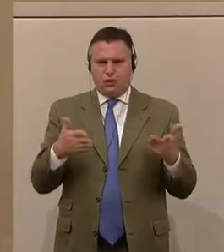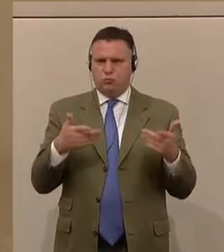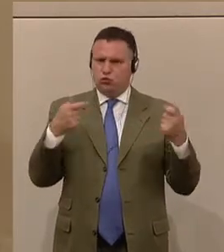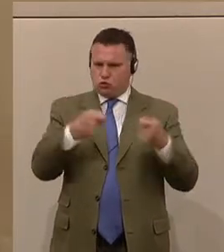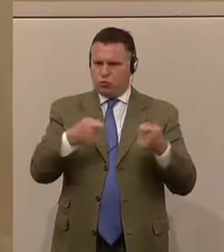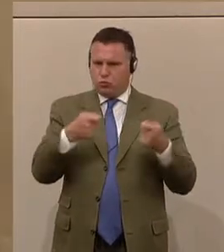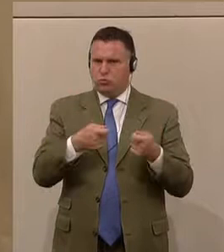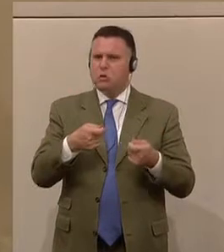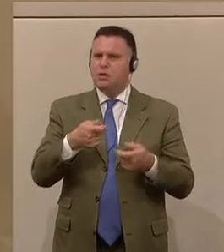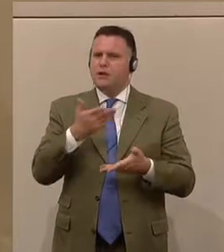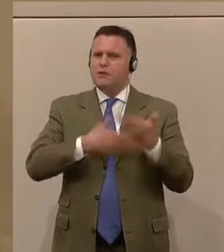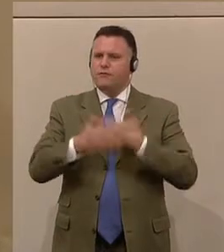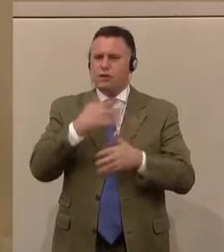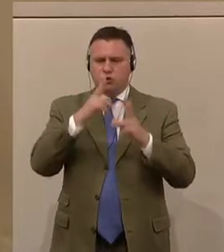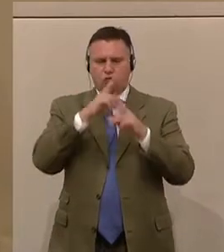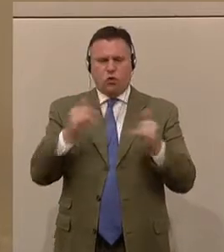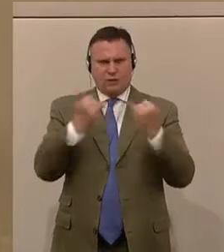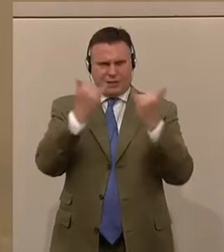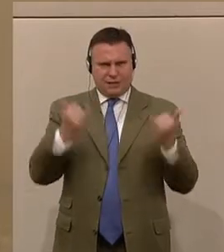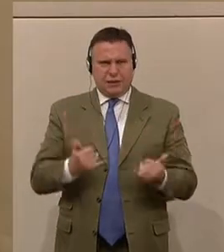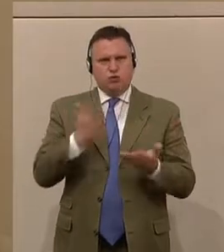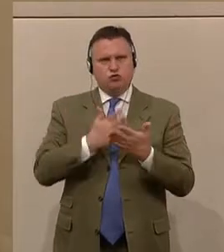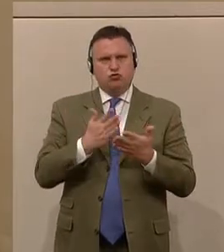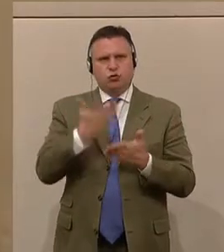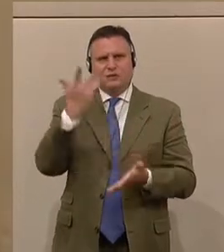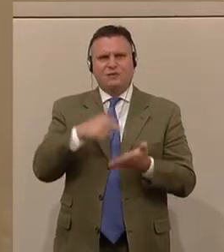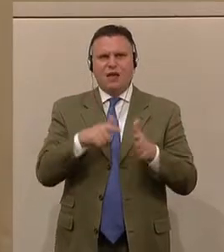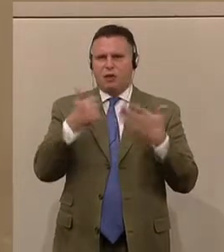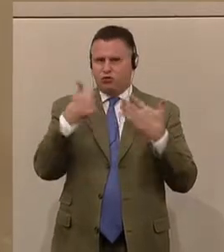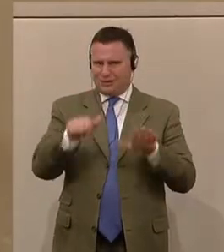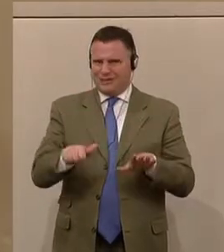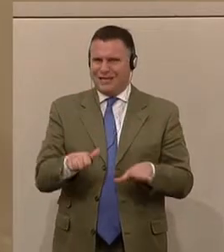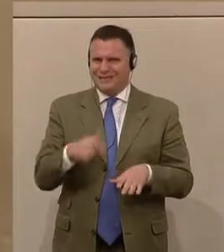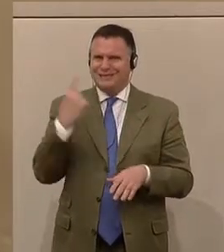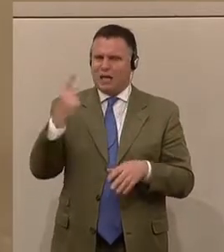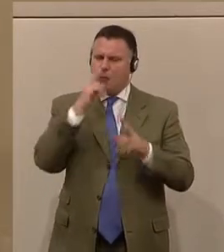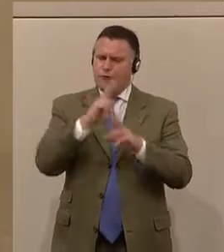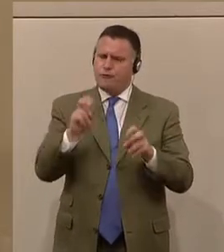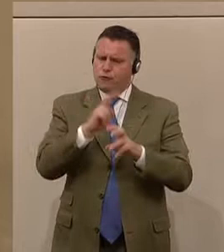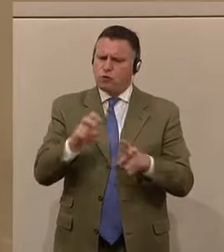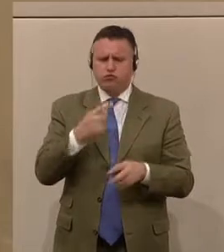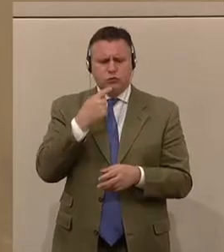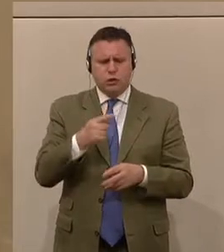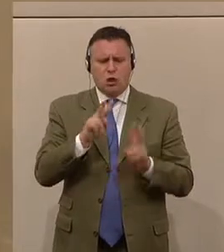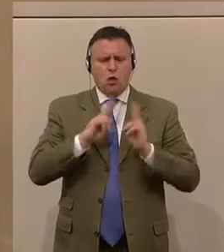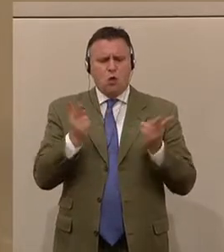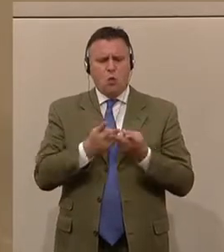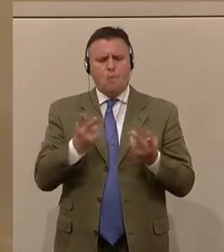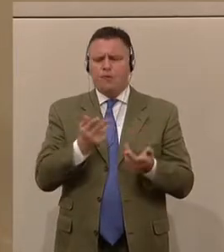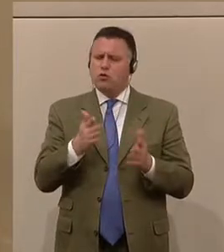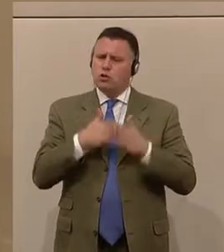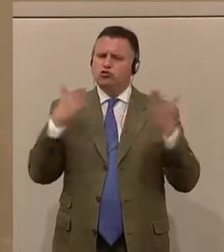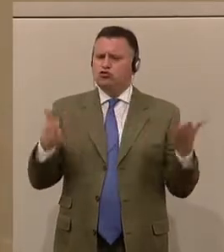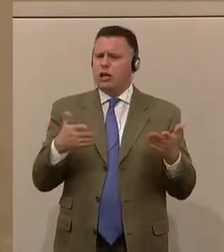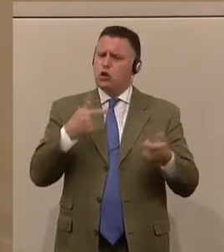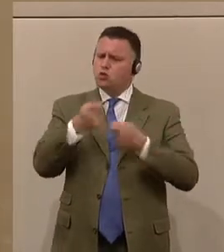des Österreichischen Wirtschaftsforschungsinstituts aus 2016 und die haben einmal erhoben, wie hoch sind denn diese umweltschädlichen